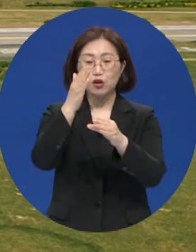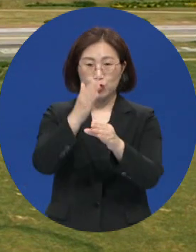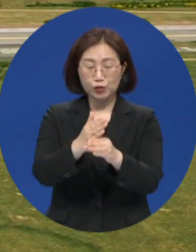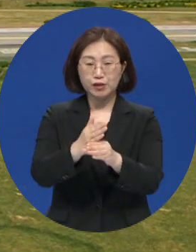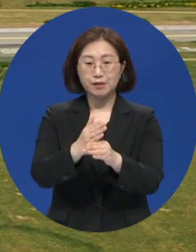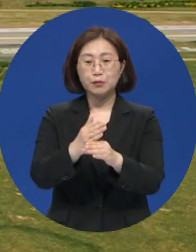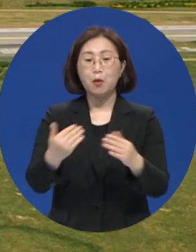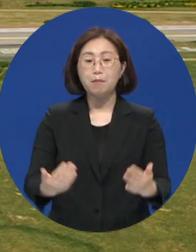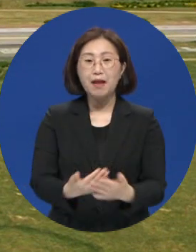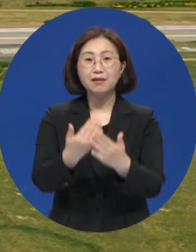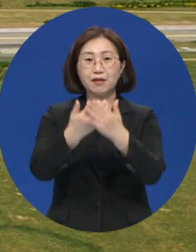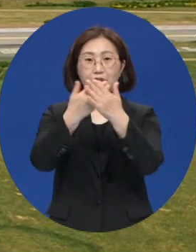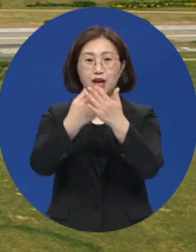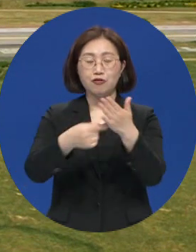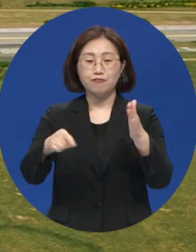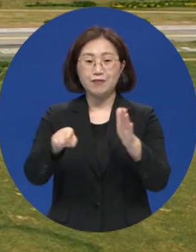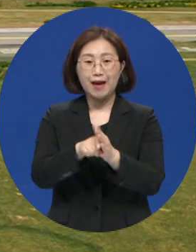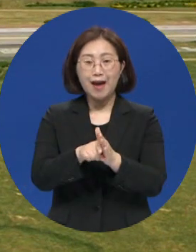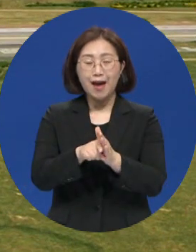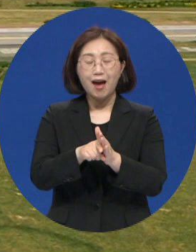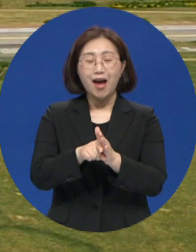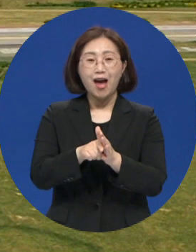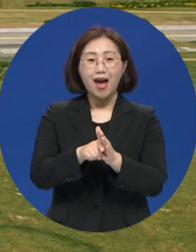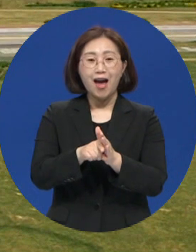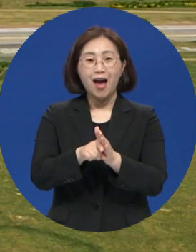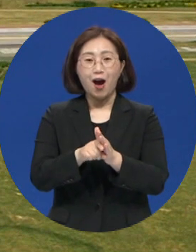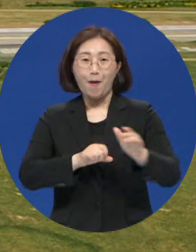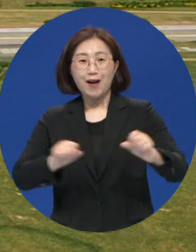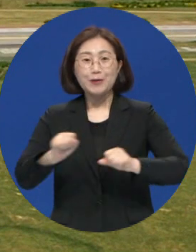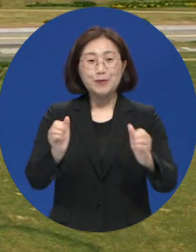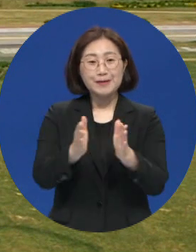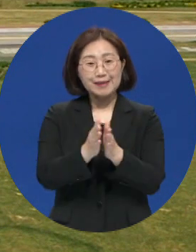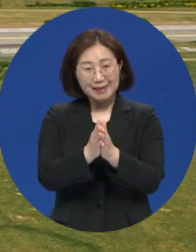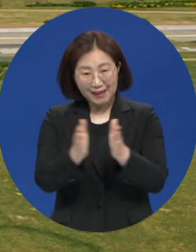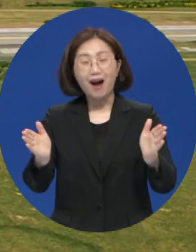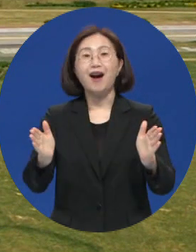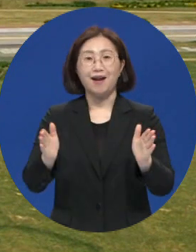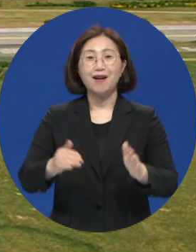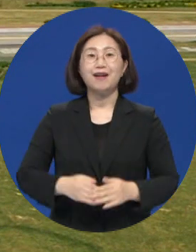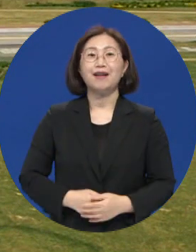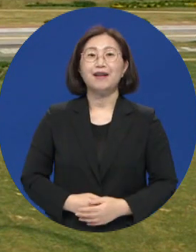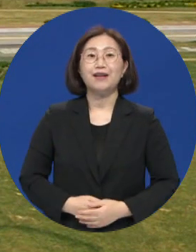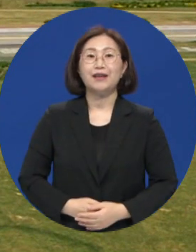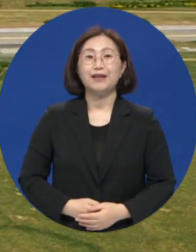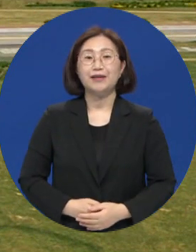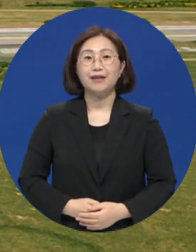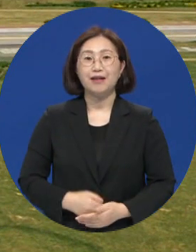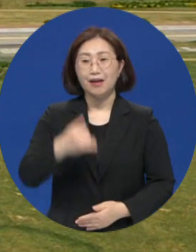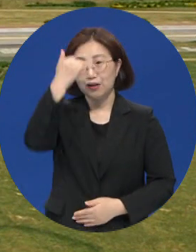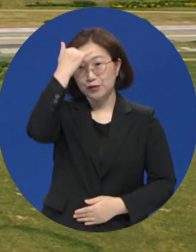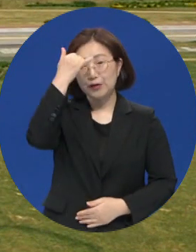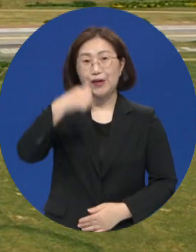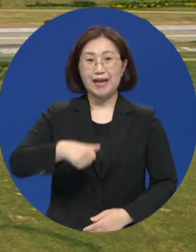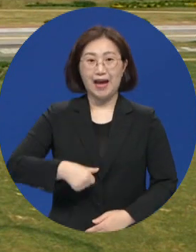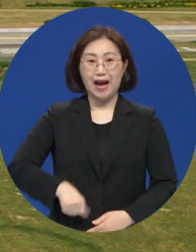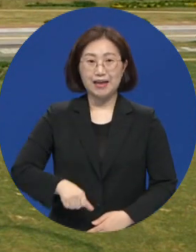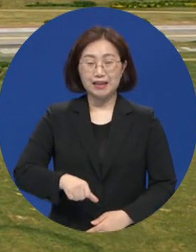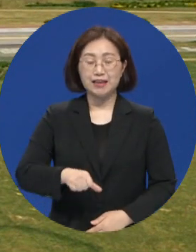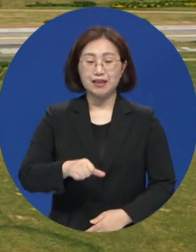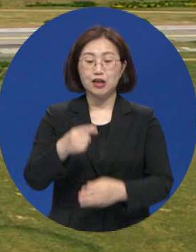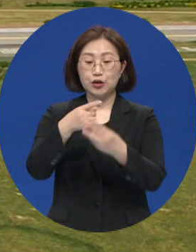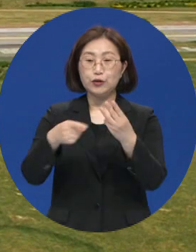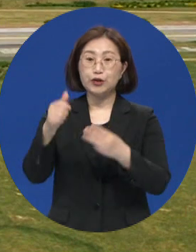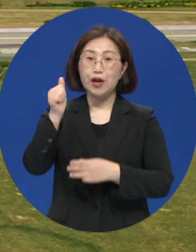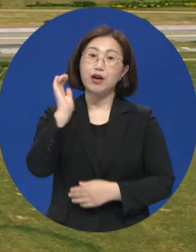거듭나기 위해 드디어 기지개를 켜는 것을 느낍니다 정청의 아들 윤석렬